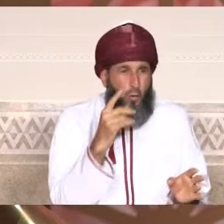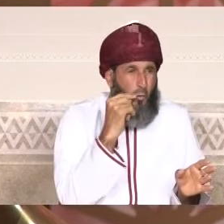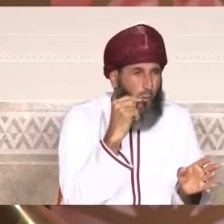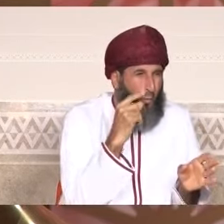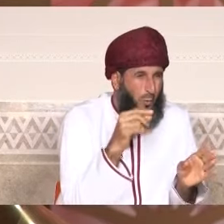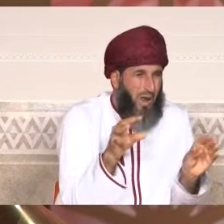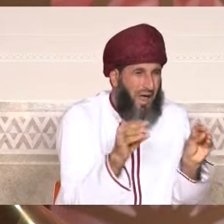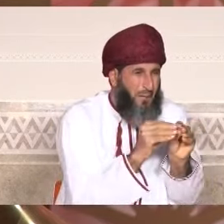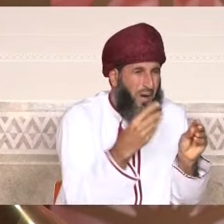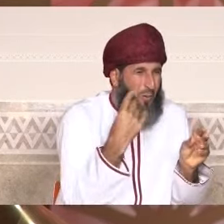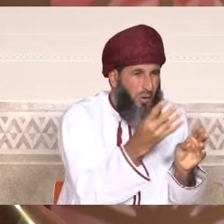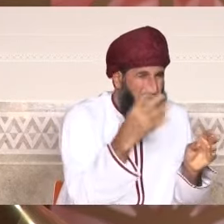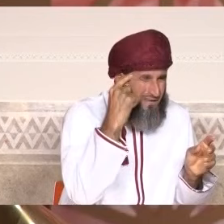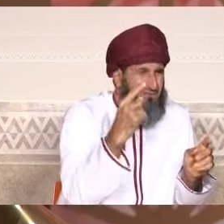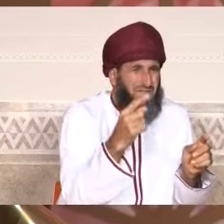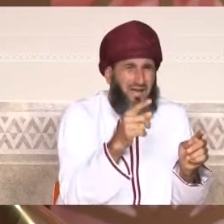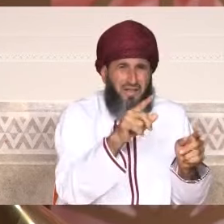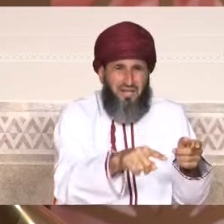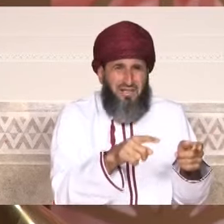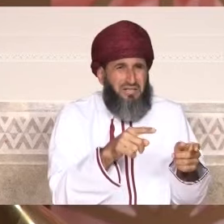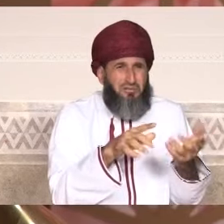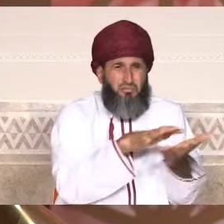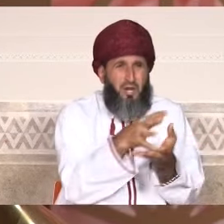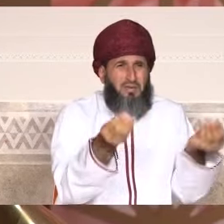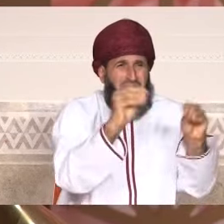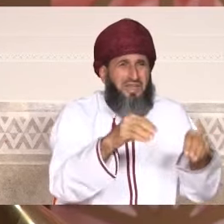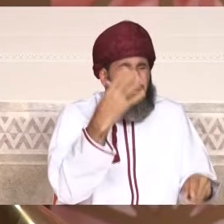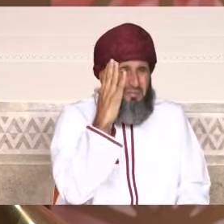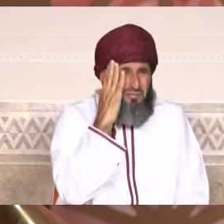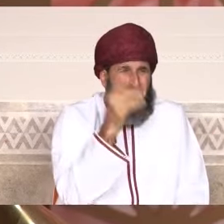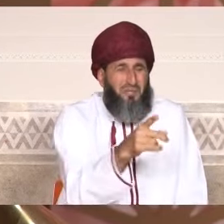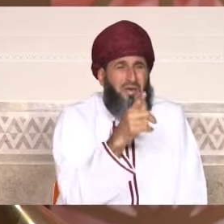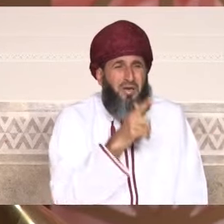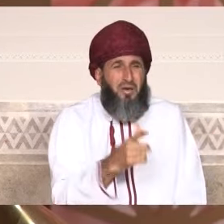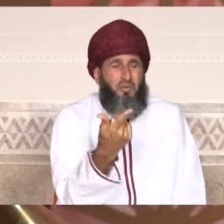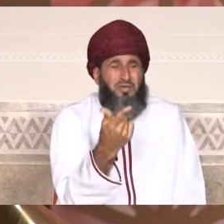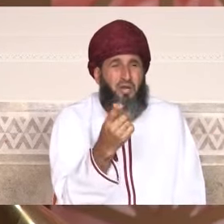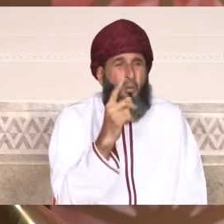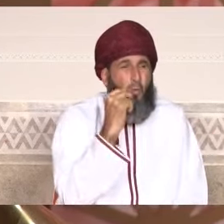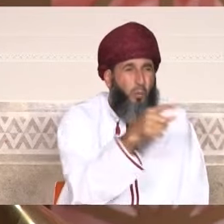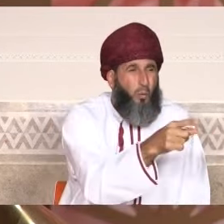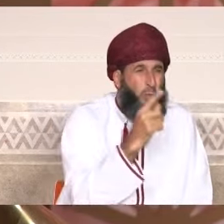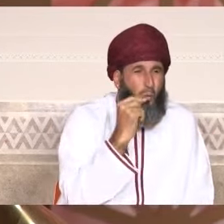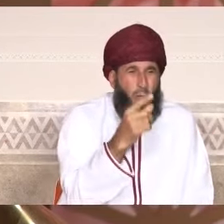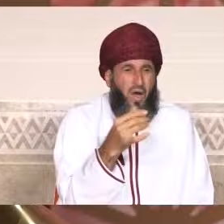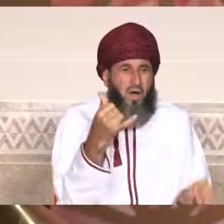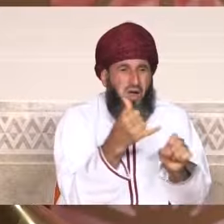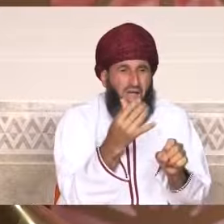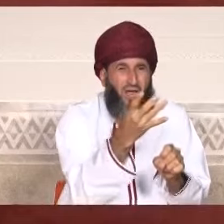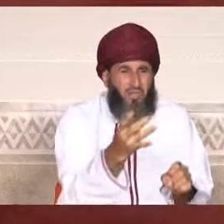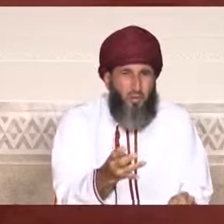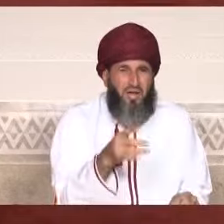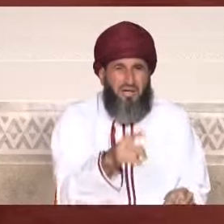ومن يعني كل الرذائل تخضع للتصويت فقط، ضاربين بما